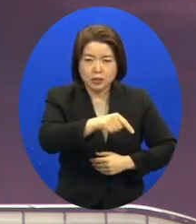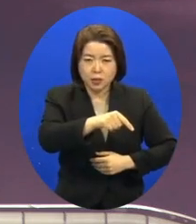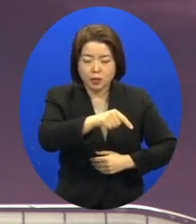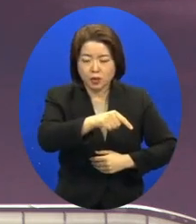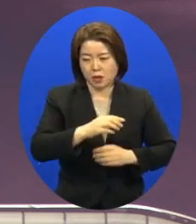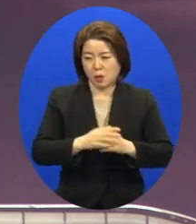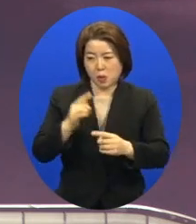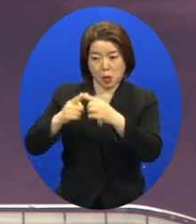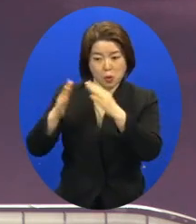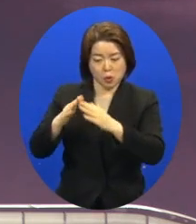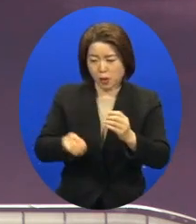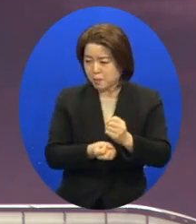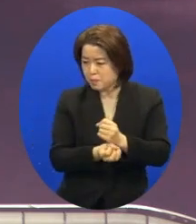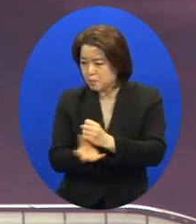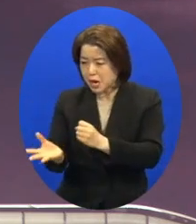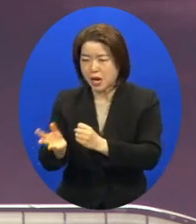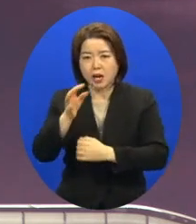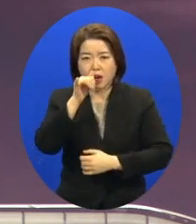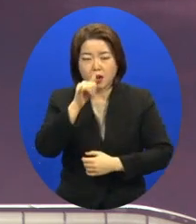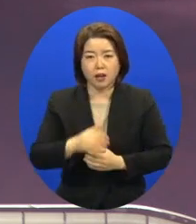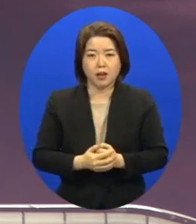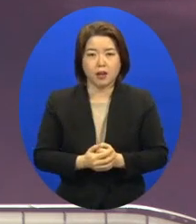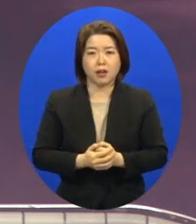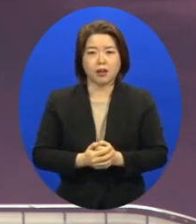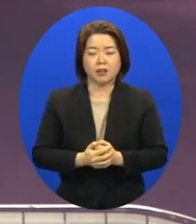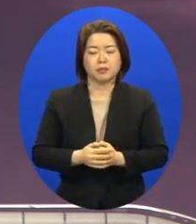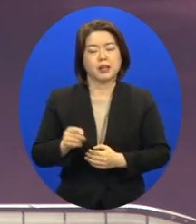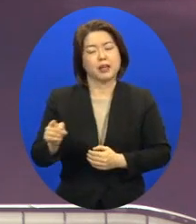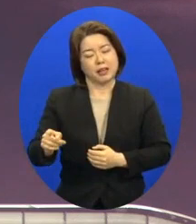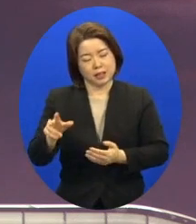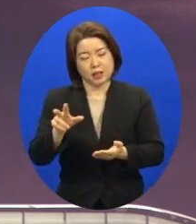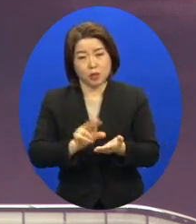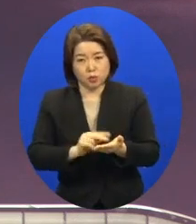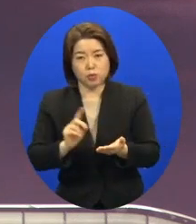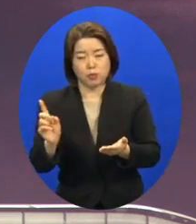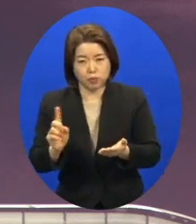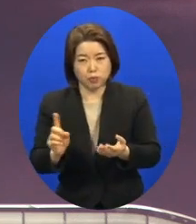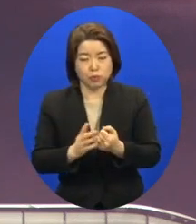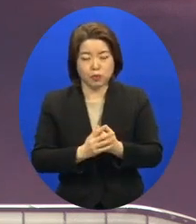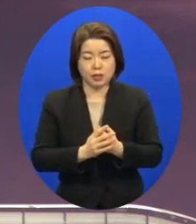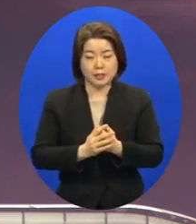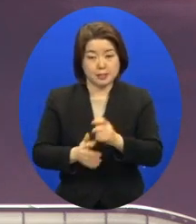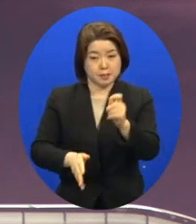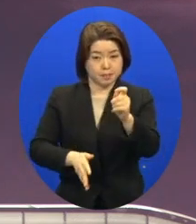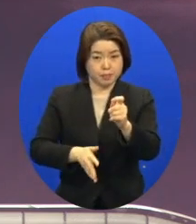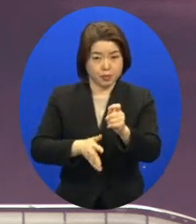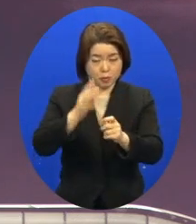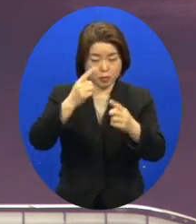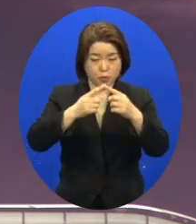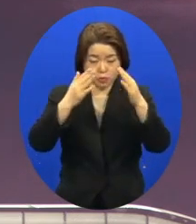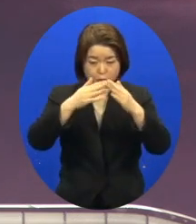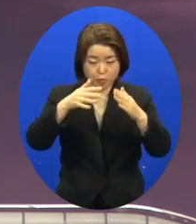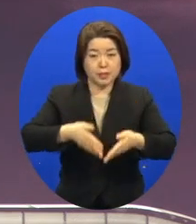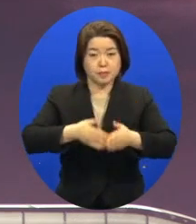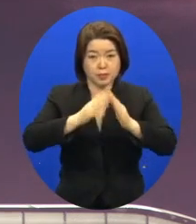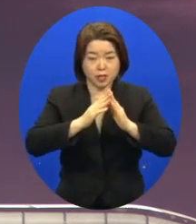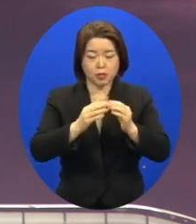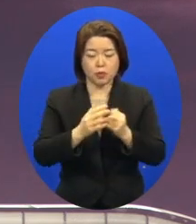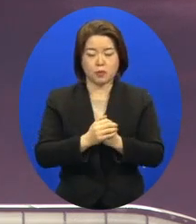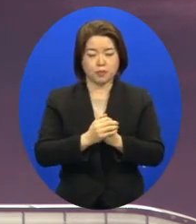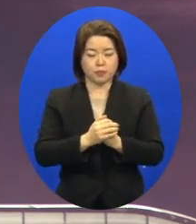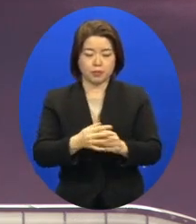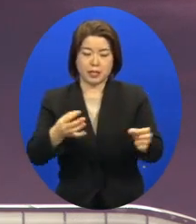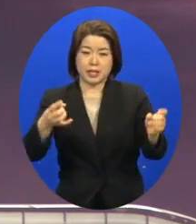수가 없었습니다. 아니나 다를까 사도 바울이 고린도에 교회를 세우고 에베소에